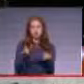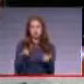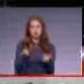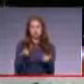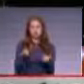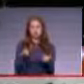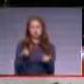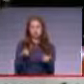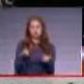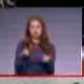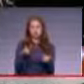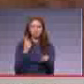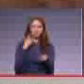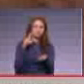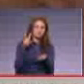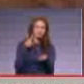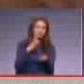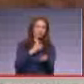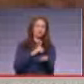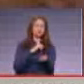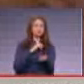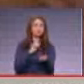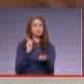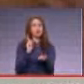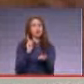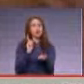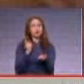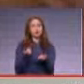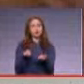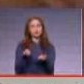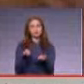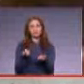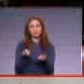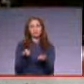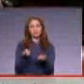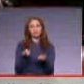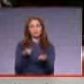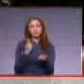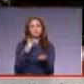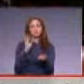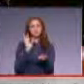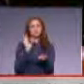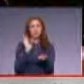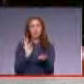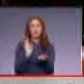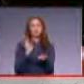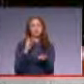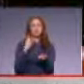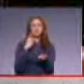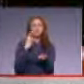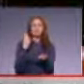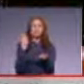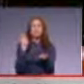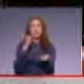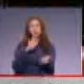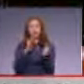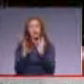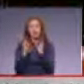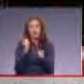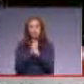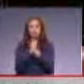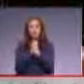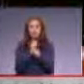الكنبة ويروح الناحية التانية ويرجع وهي قالت إيه؟ هي يعني قالت معرفش إيه؟ لا لا لا، لازم يبقى